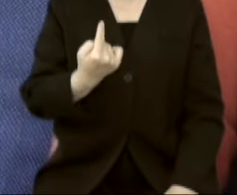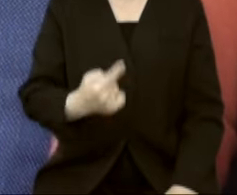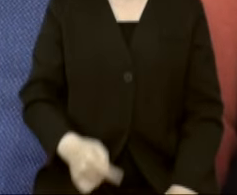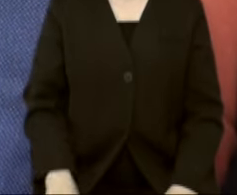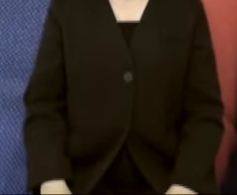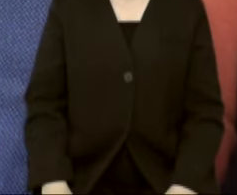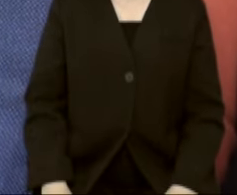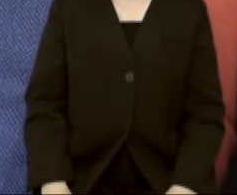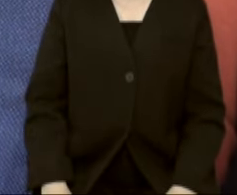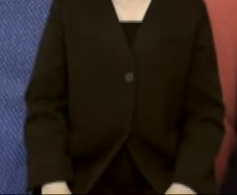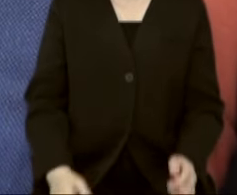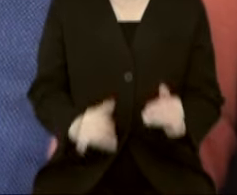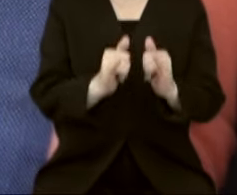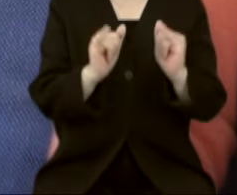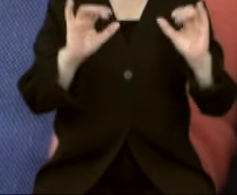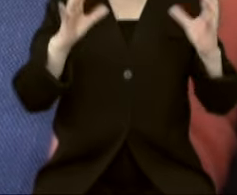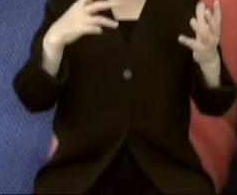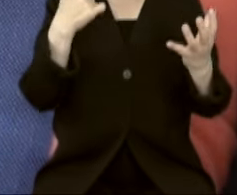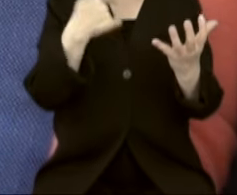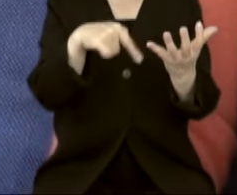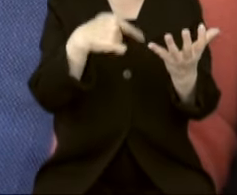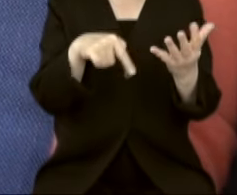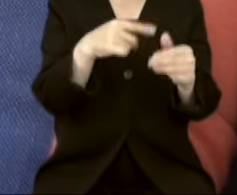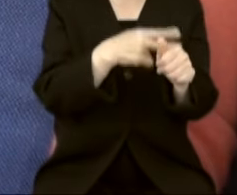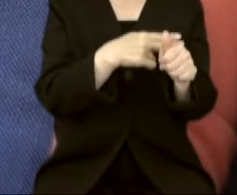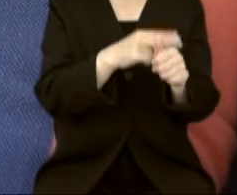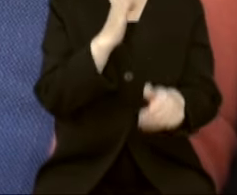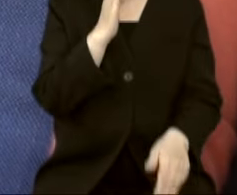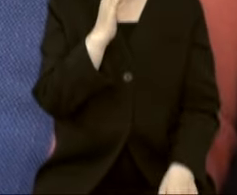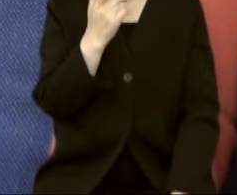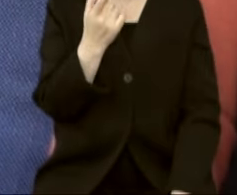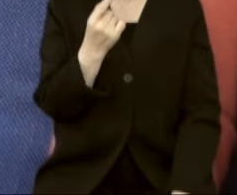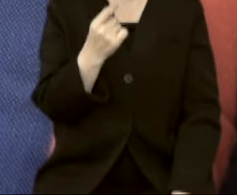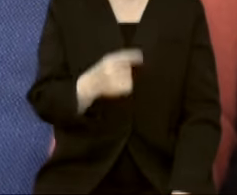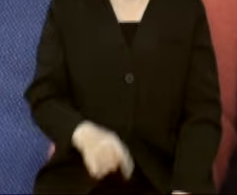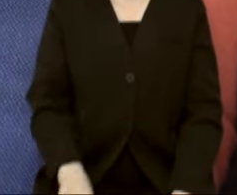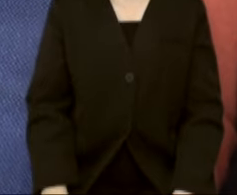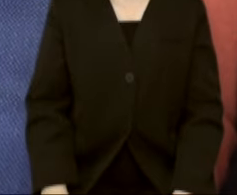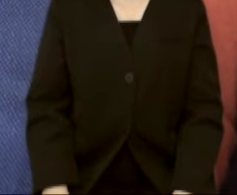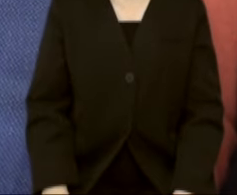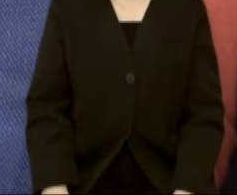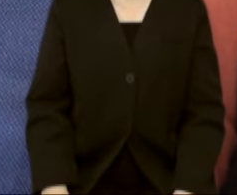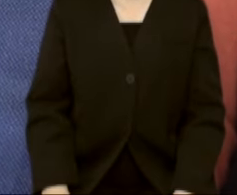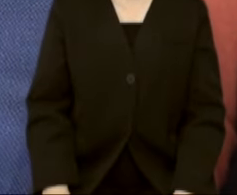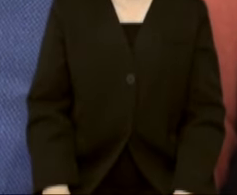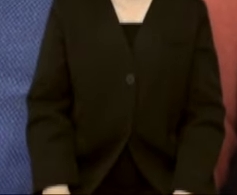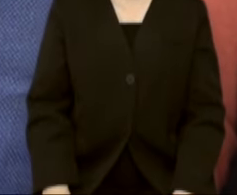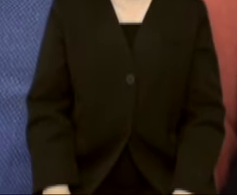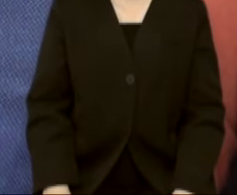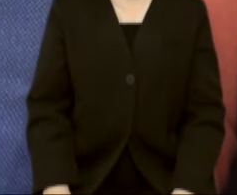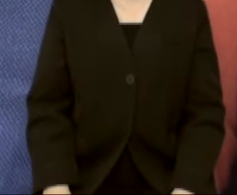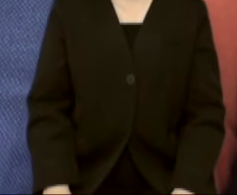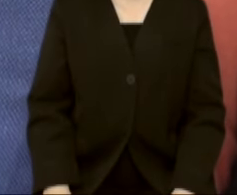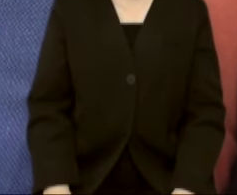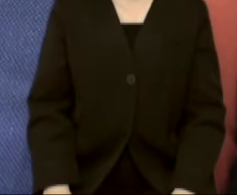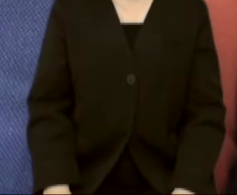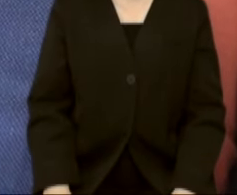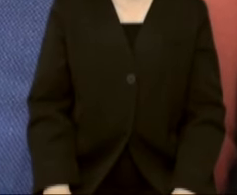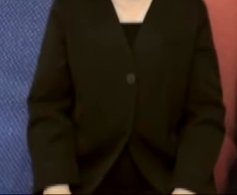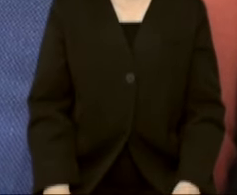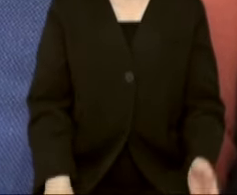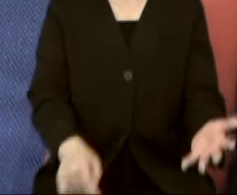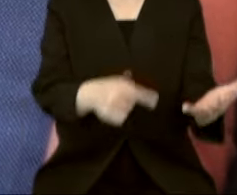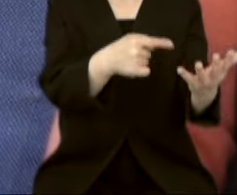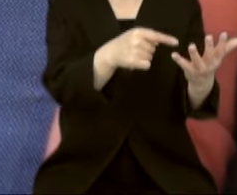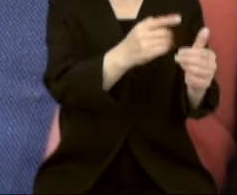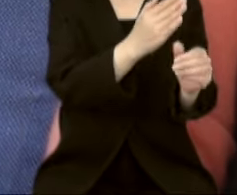와서 네. 그분이 어린이들 가르치는 교사가 있었어요. 선생님이셨어요. 그래서 바란다에서 이렇게 가르치고